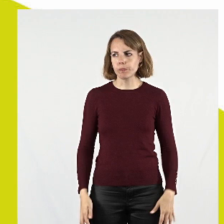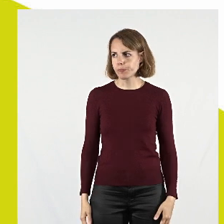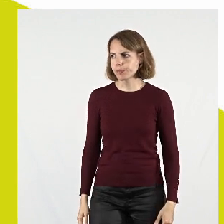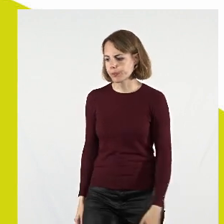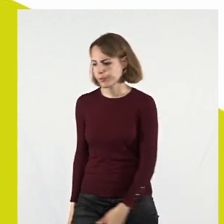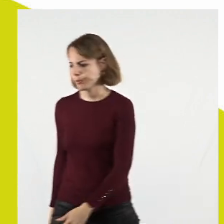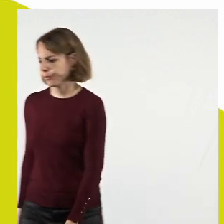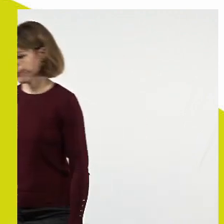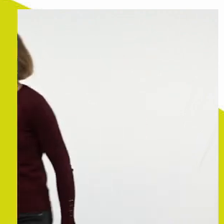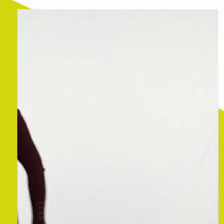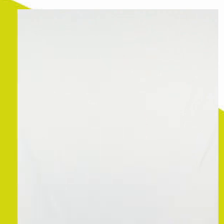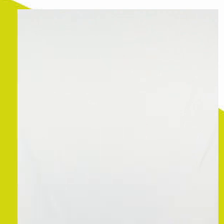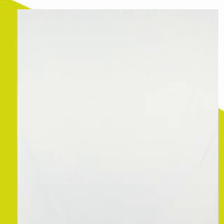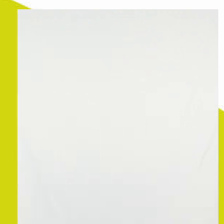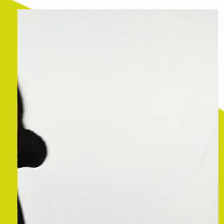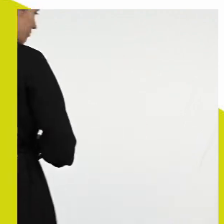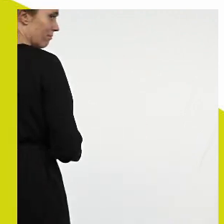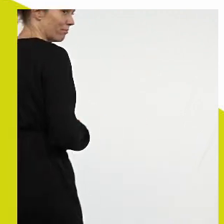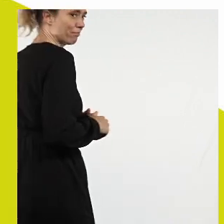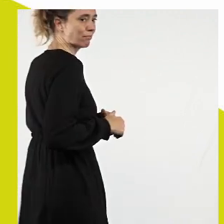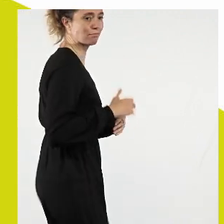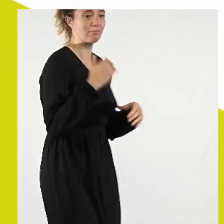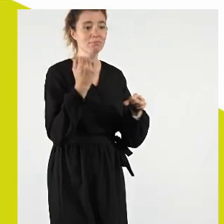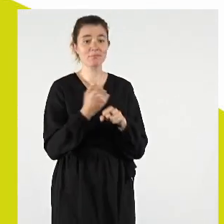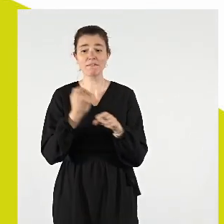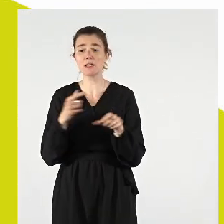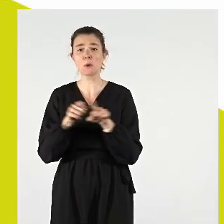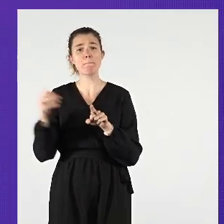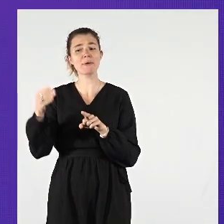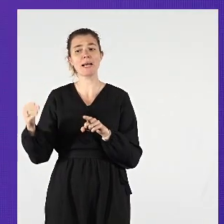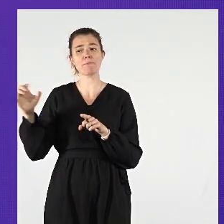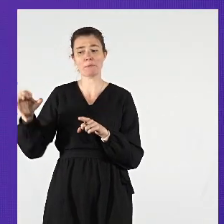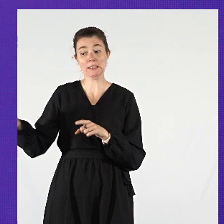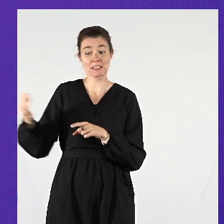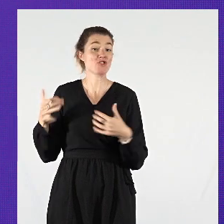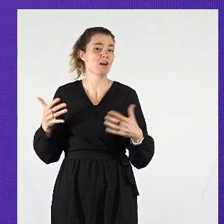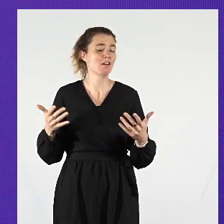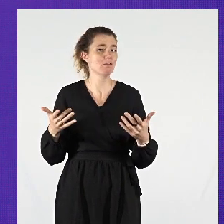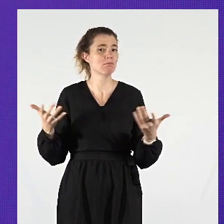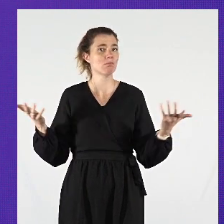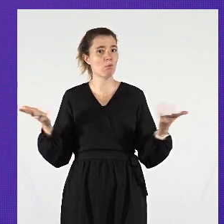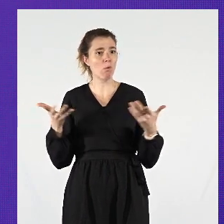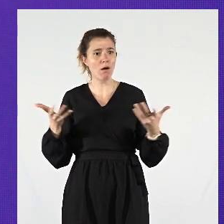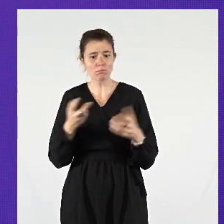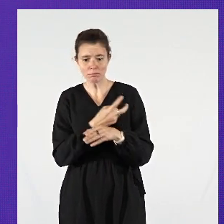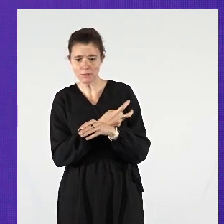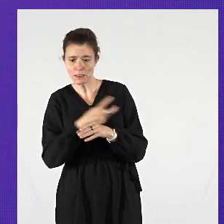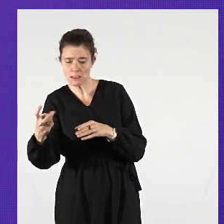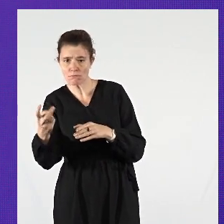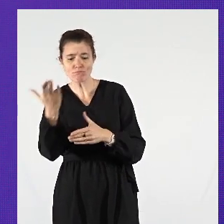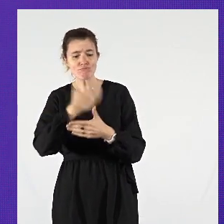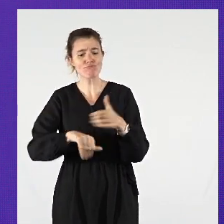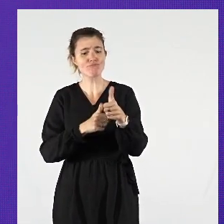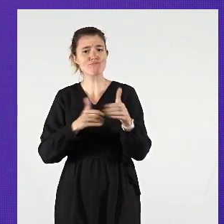épaules du travail de Myriam El Khomri, comme tu l'as dit, Régis, c'est aussi de préciser où se situe le risque dans le secteur social et